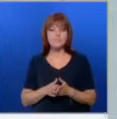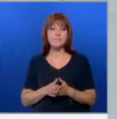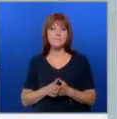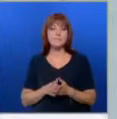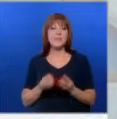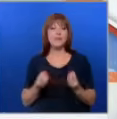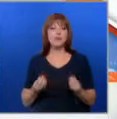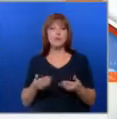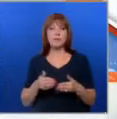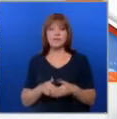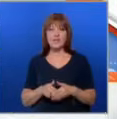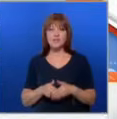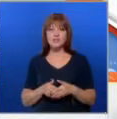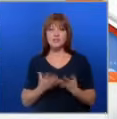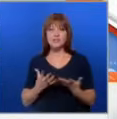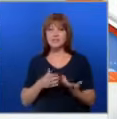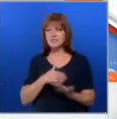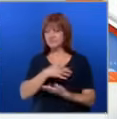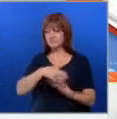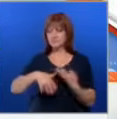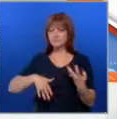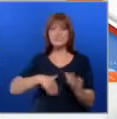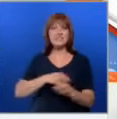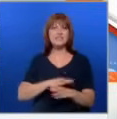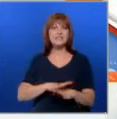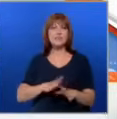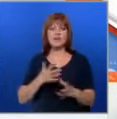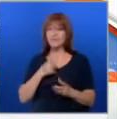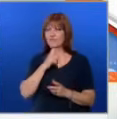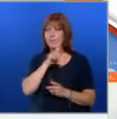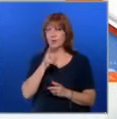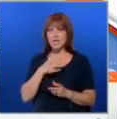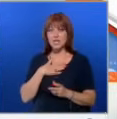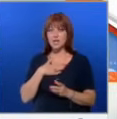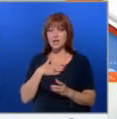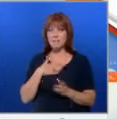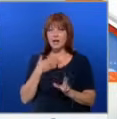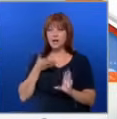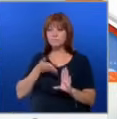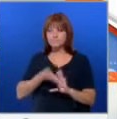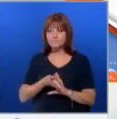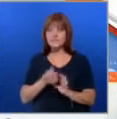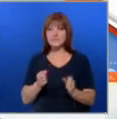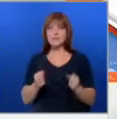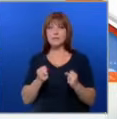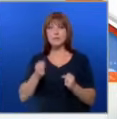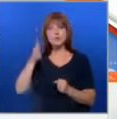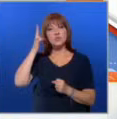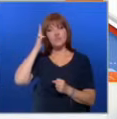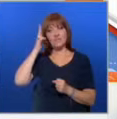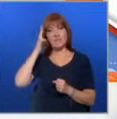вечер, Ива. В цялата оплетена ситуация въпросът е има ли ход за стабилност във Франция.